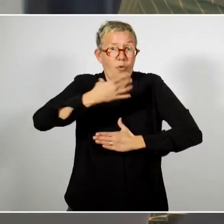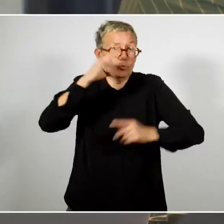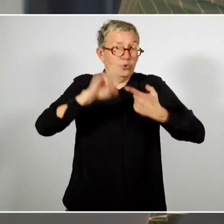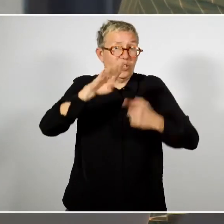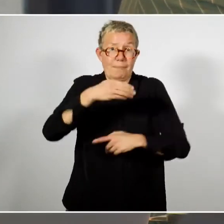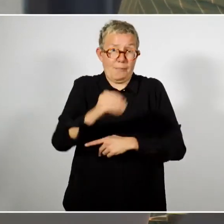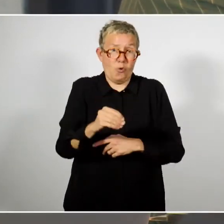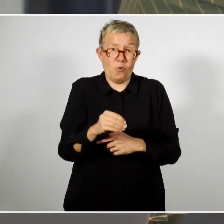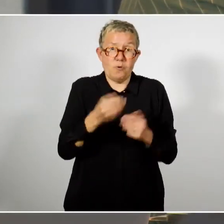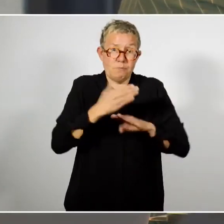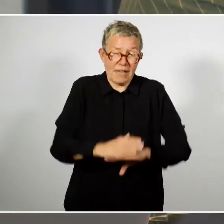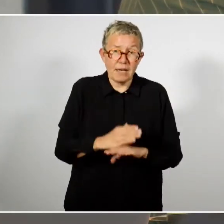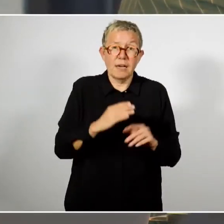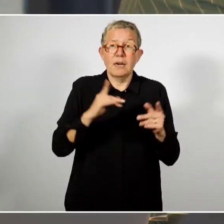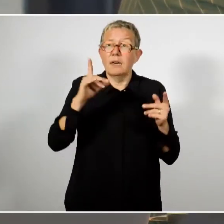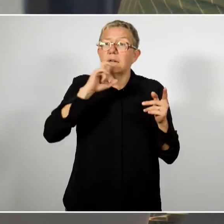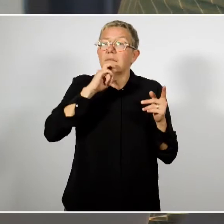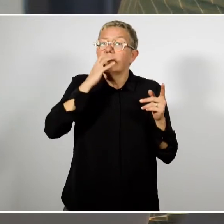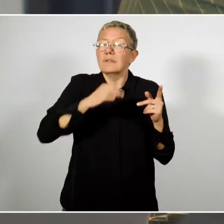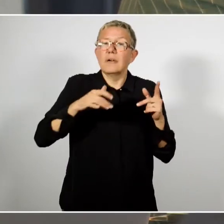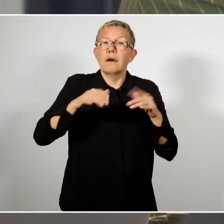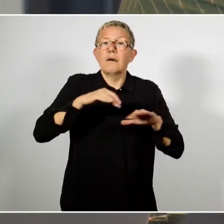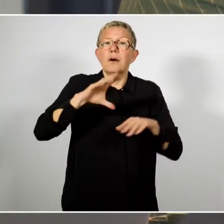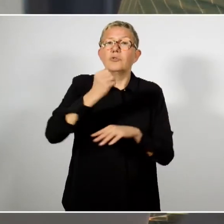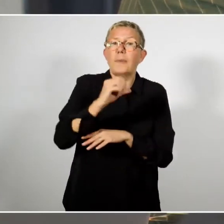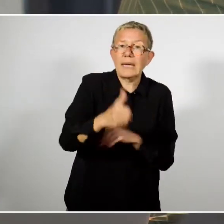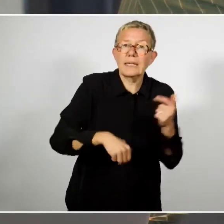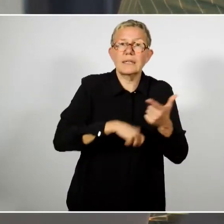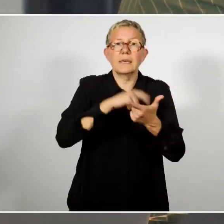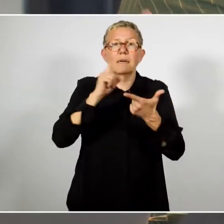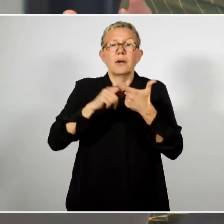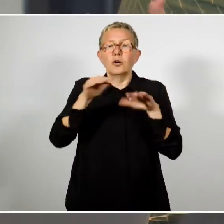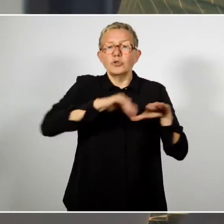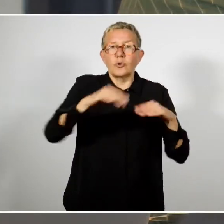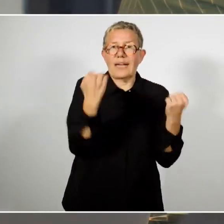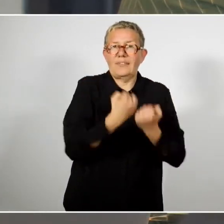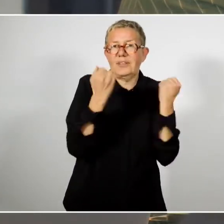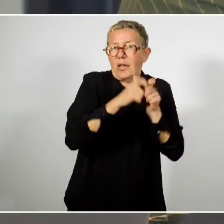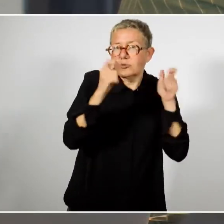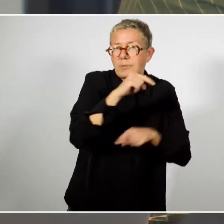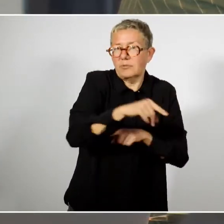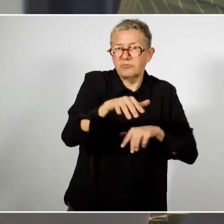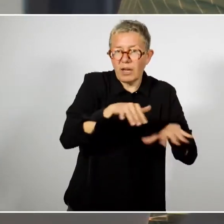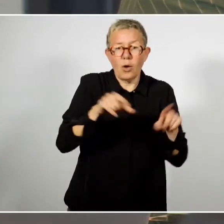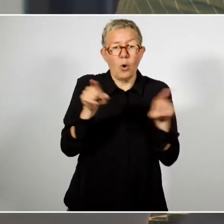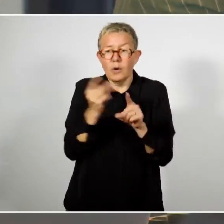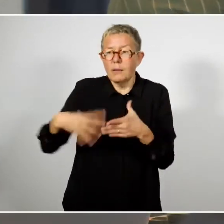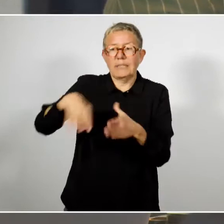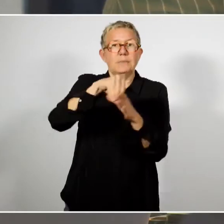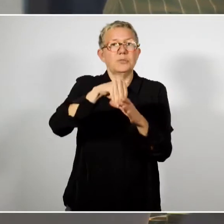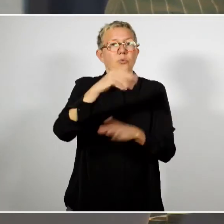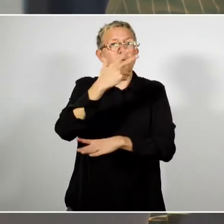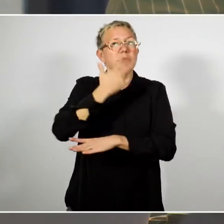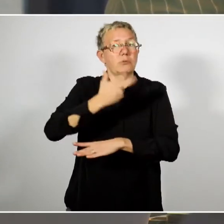métropolitains. Pierre Augour l'a rappelé, l'aménagement numérique, la gestion des zones d'activité ou encore la participation citoyenne qui sont